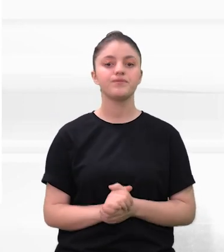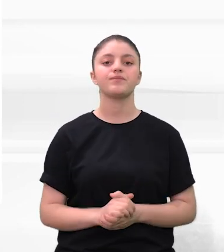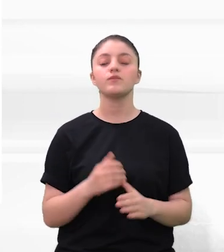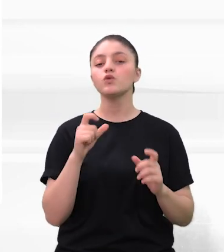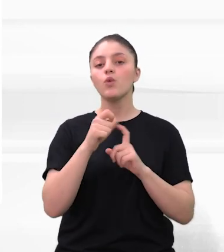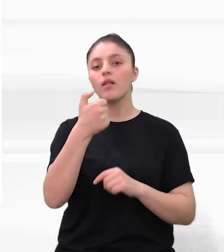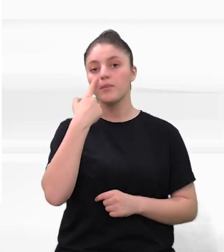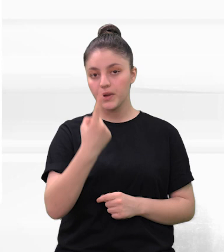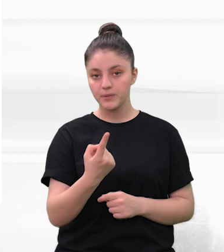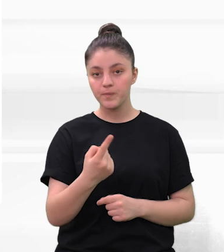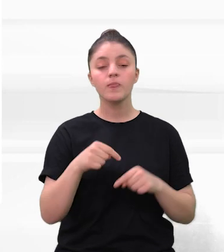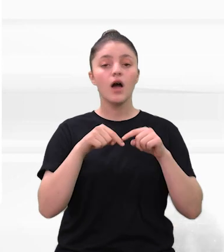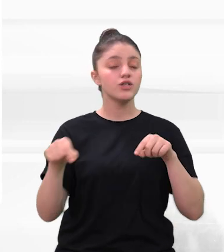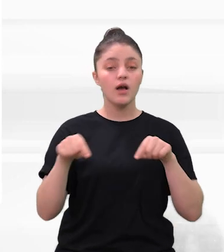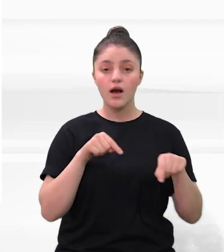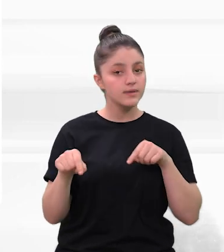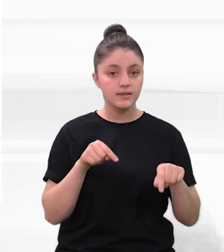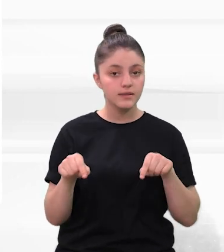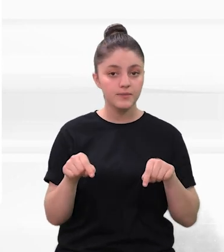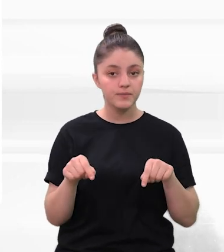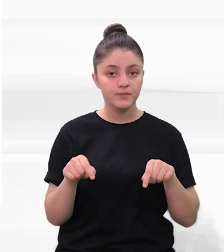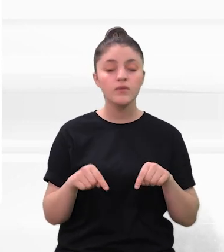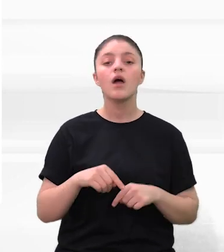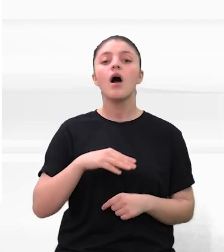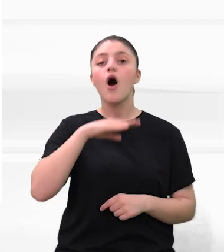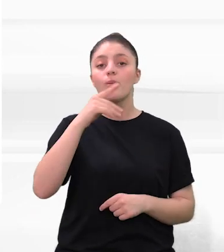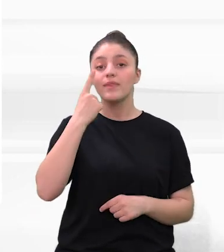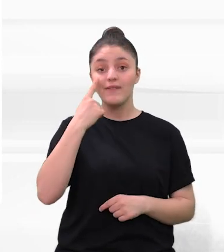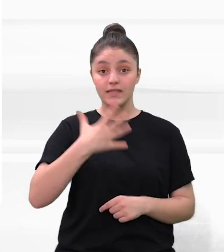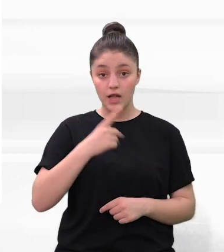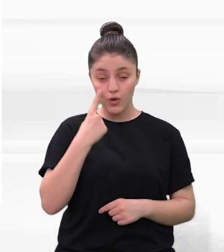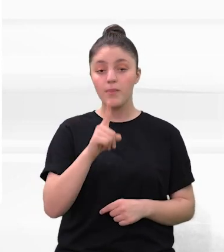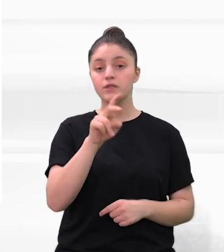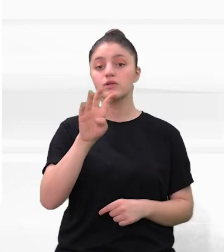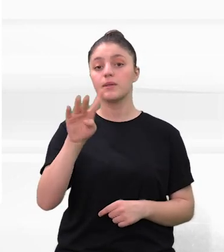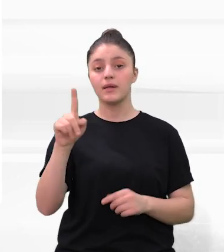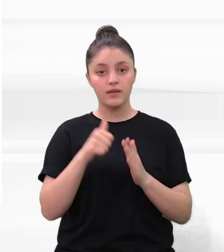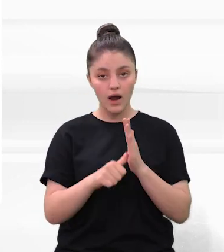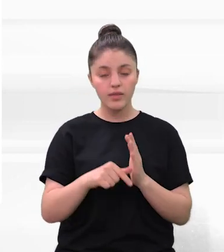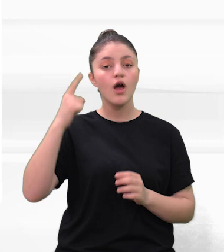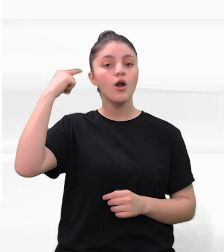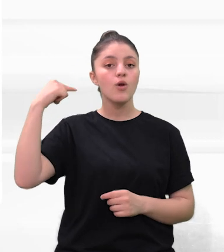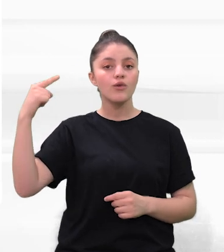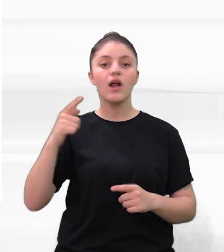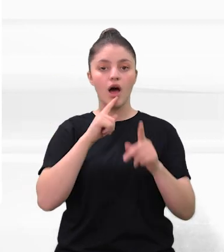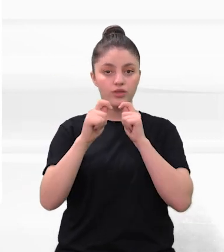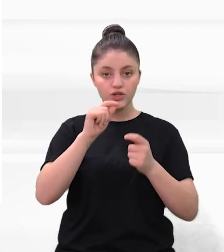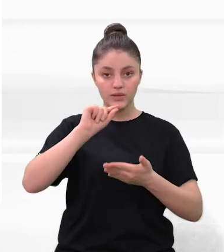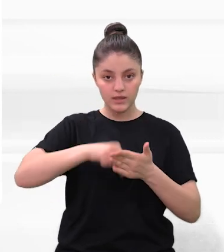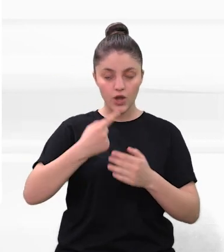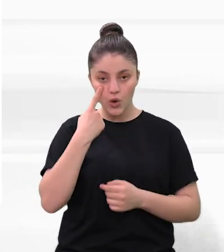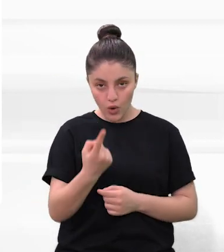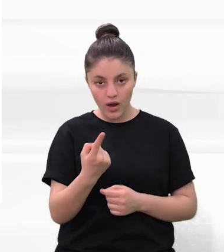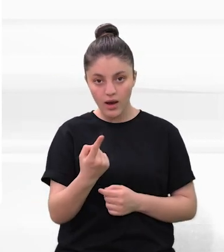Soru 6 Aşağıdakilerden hangisi Avrupa de teniste ile 1841 yılında Londra Boğazlar Antlaşması